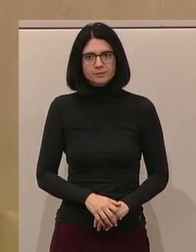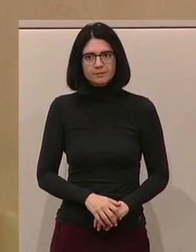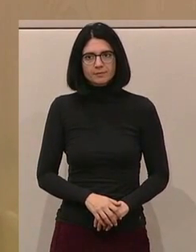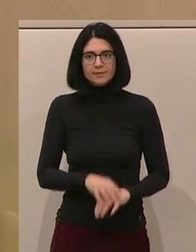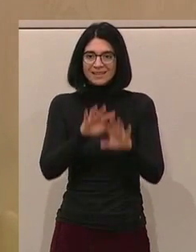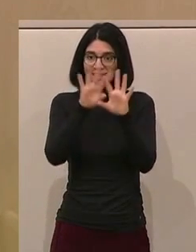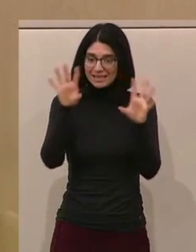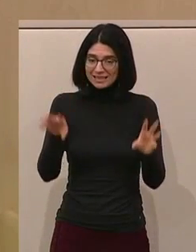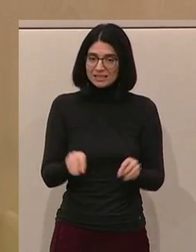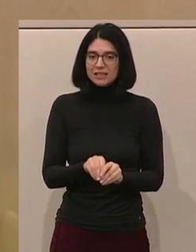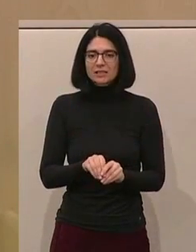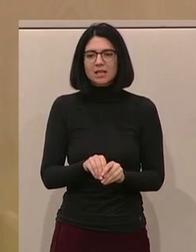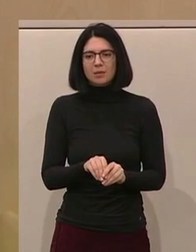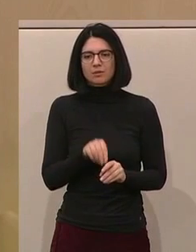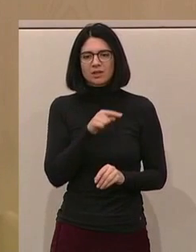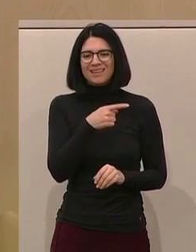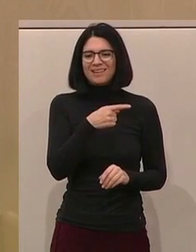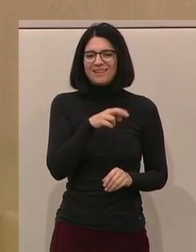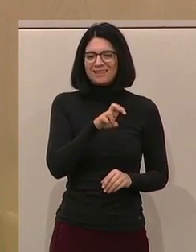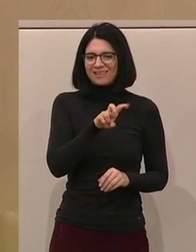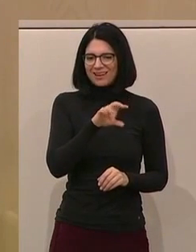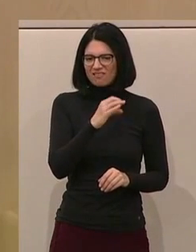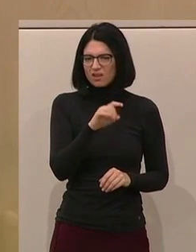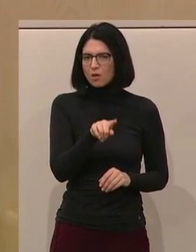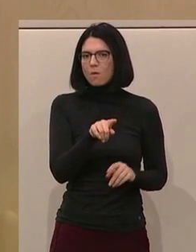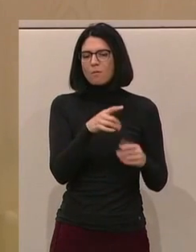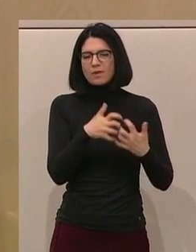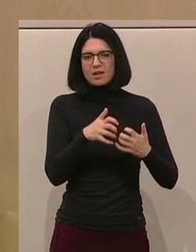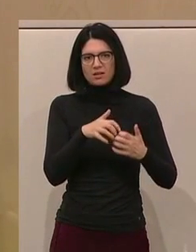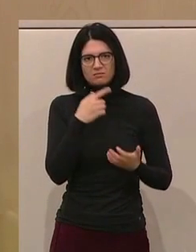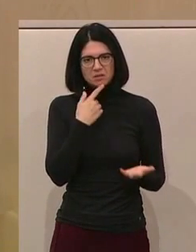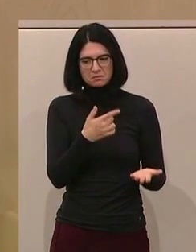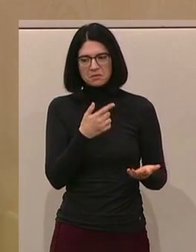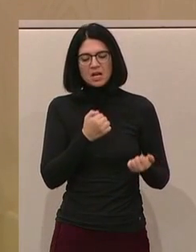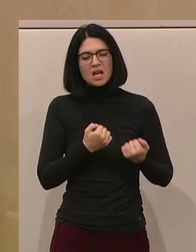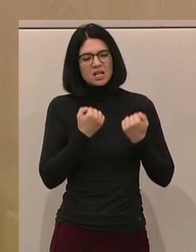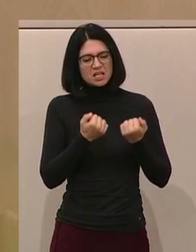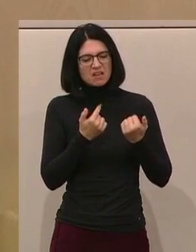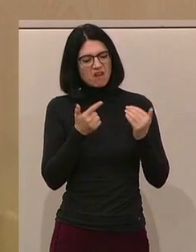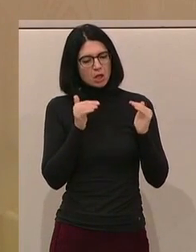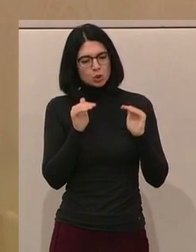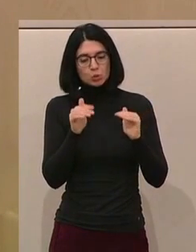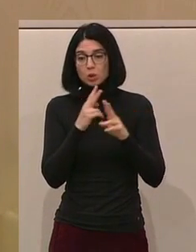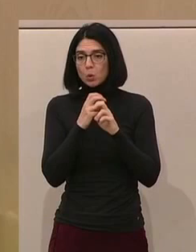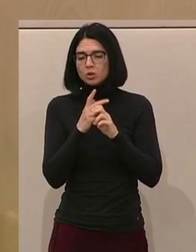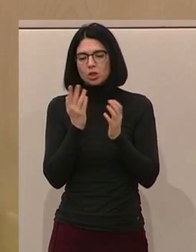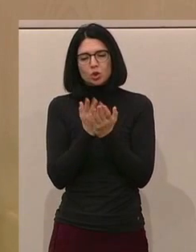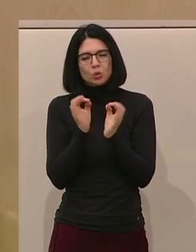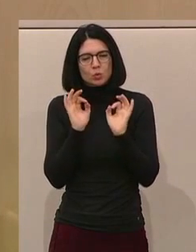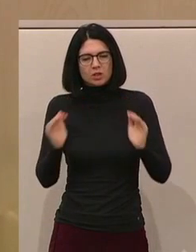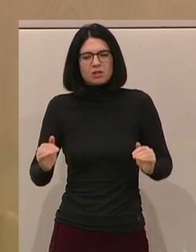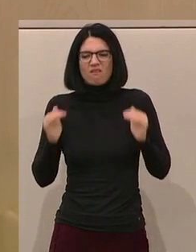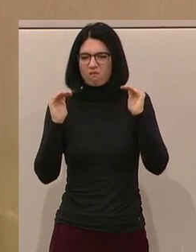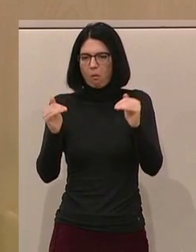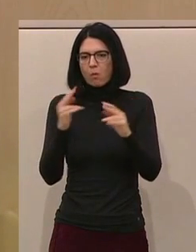Aber insgesamt, wie gesagt, räumt dieser Grevio-Bericht Österreich ein, dass wir Gewaltschutz auf höchstem Niveau bieten. Darauf kann